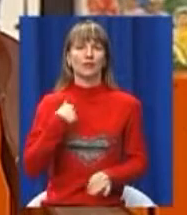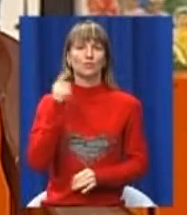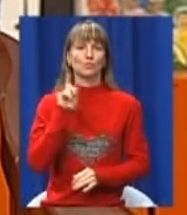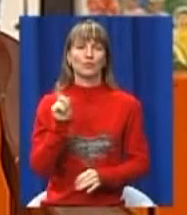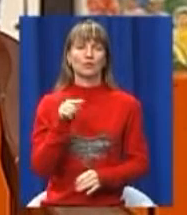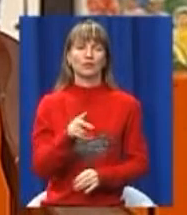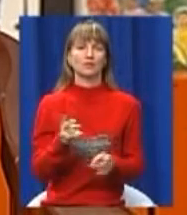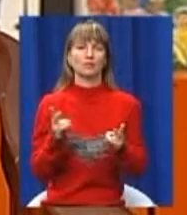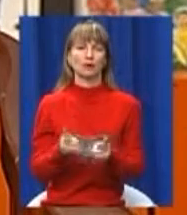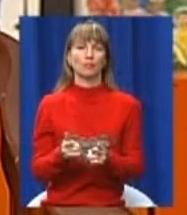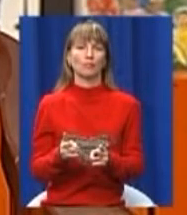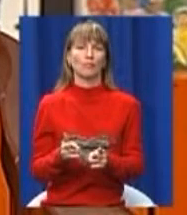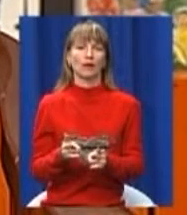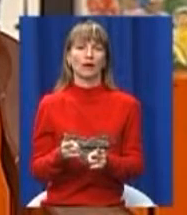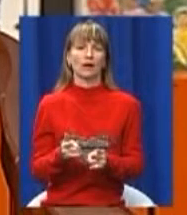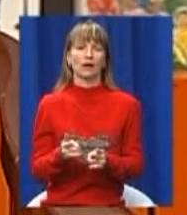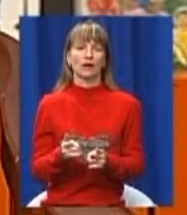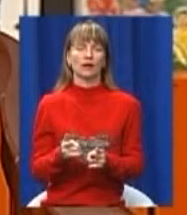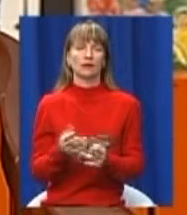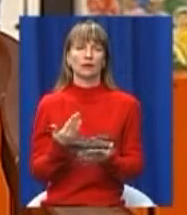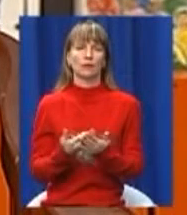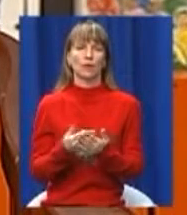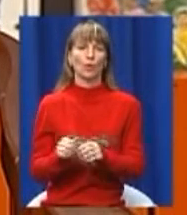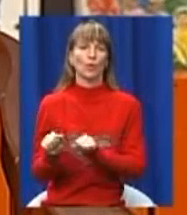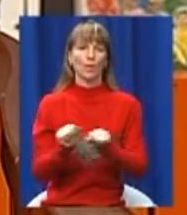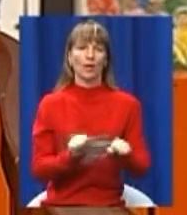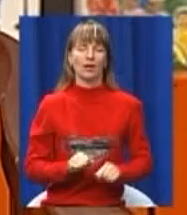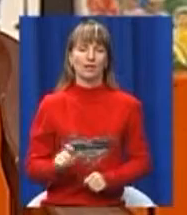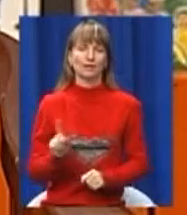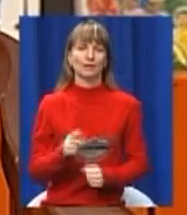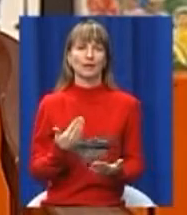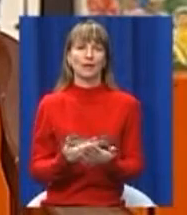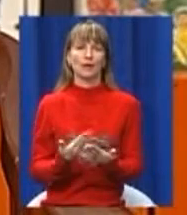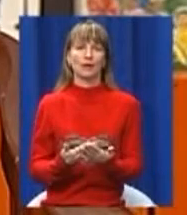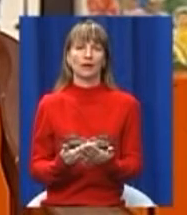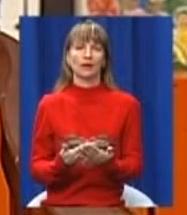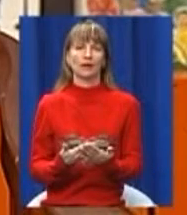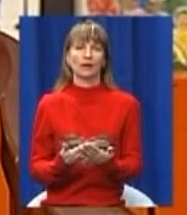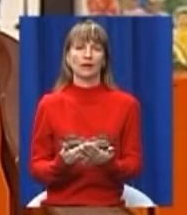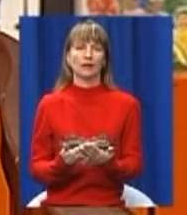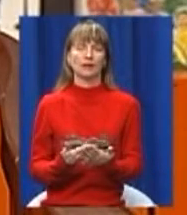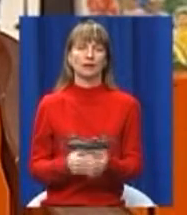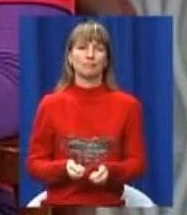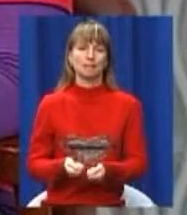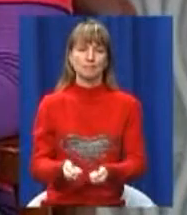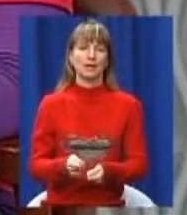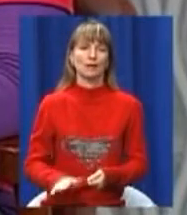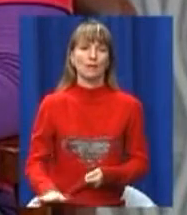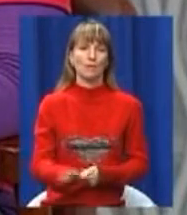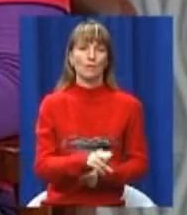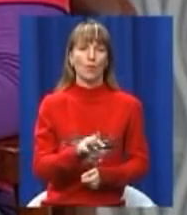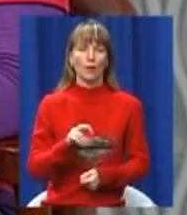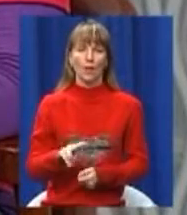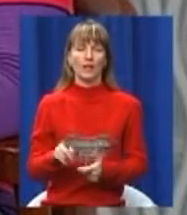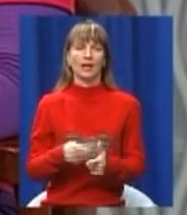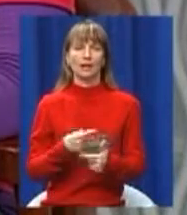їх треба ними, ну, брати щось, наприклад, мити підлогу. Або посуд мити, так,